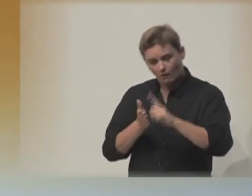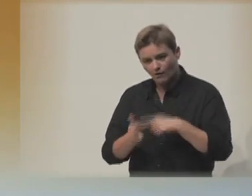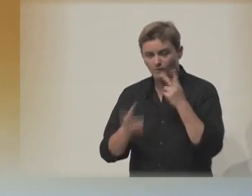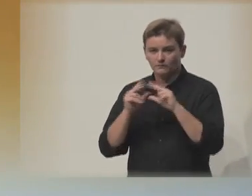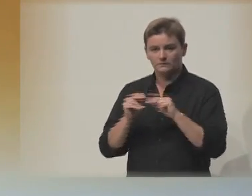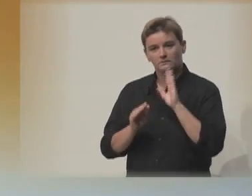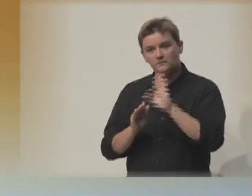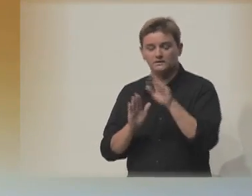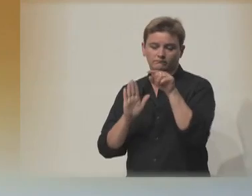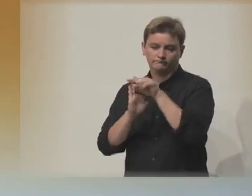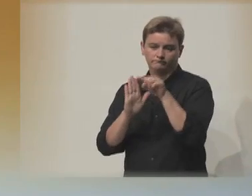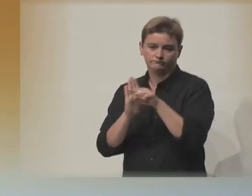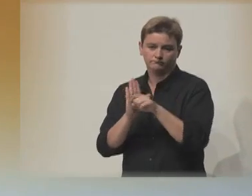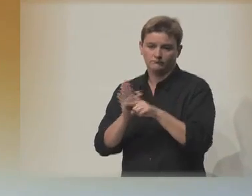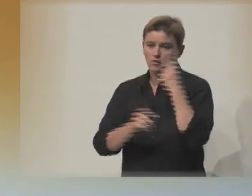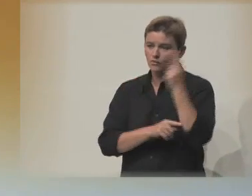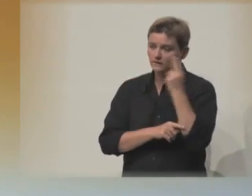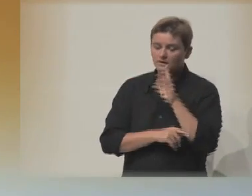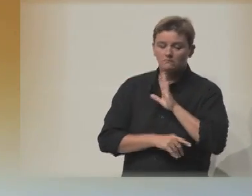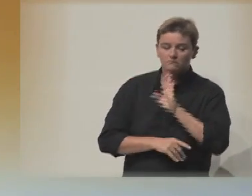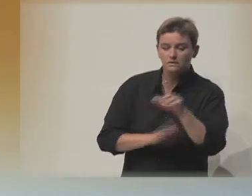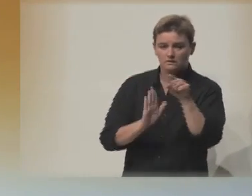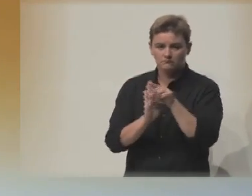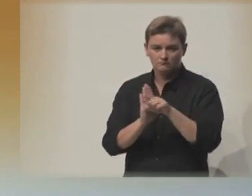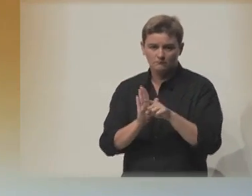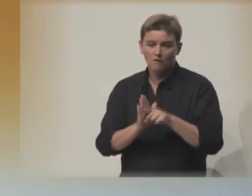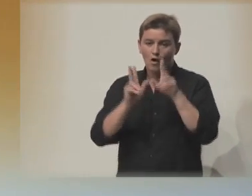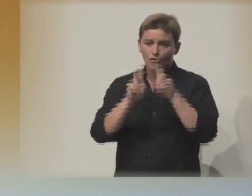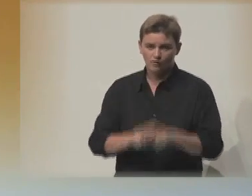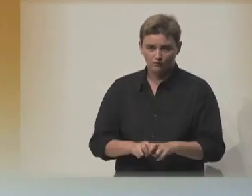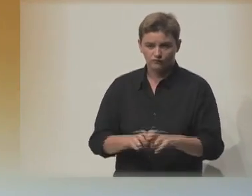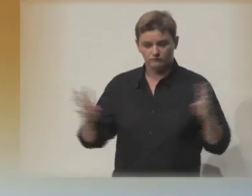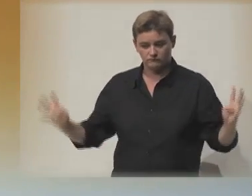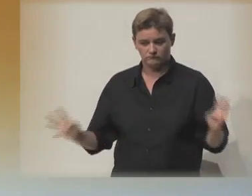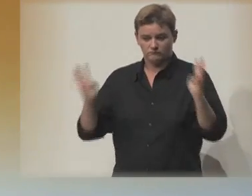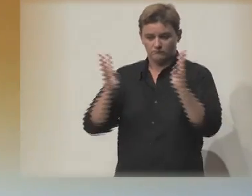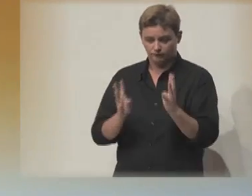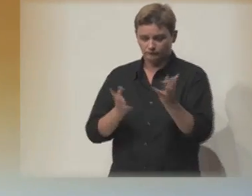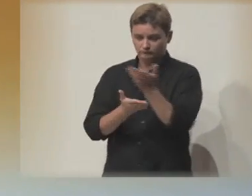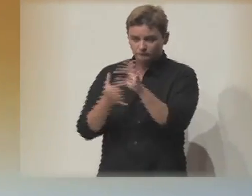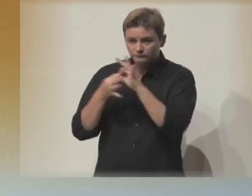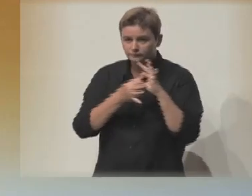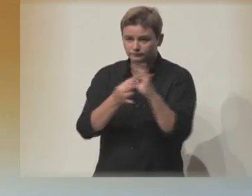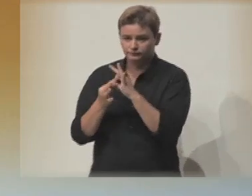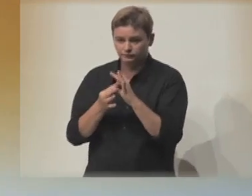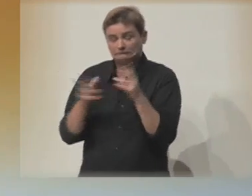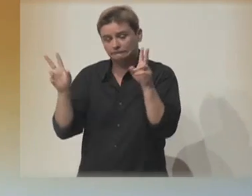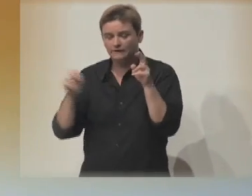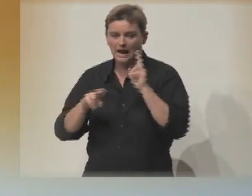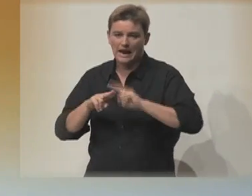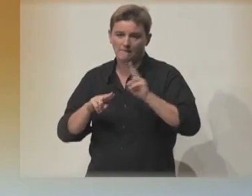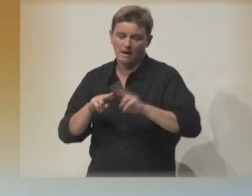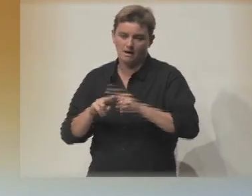ceux de l'université, les principes qui sont ceux de la recherche, réunir plutôt que diviser, réparer plutôt que